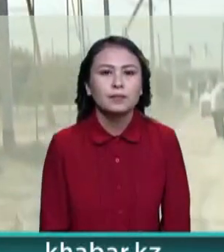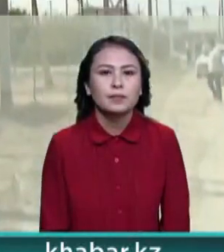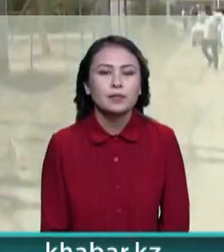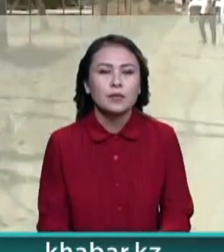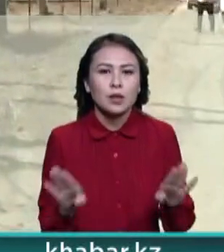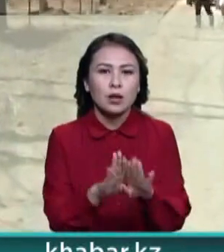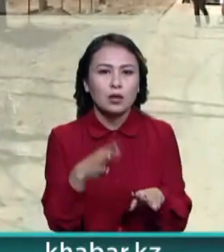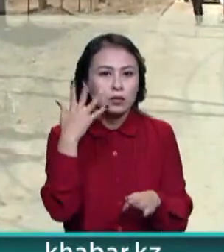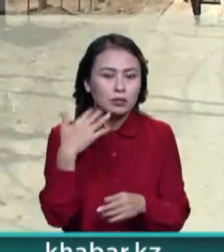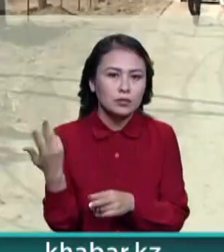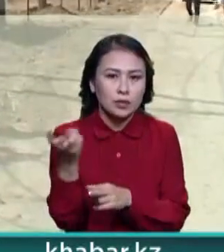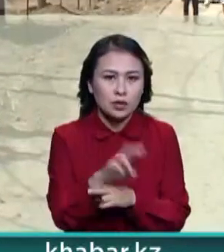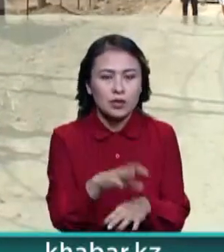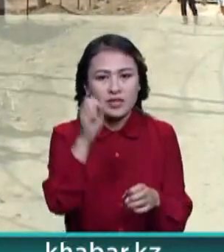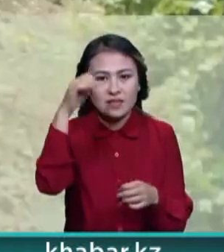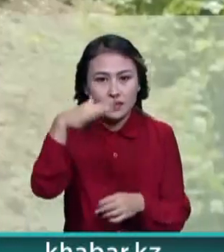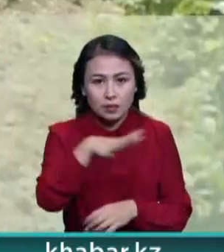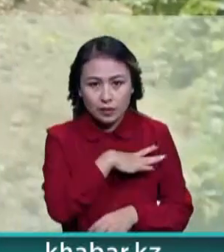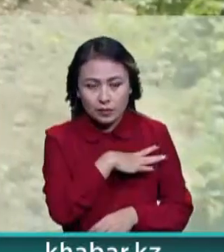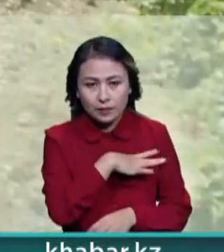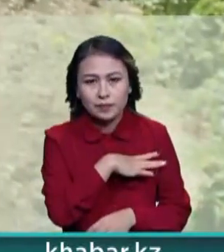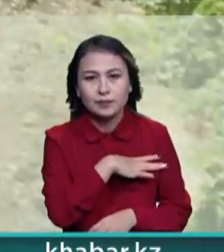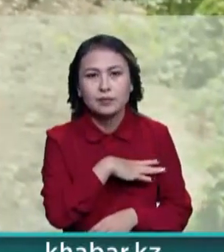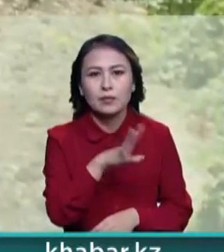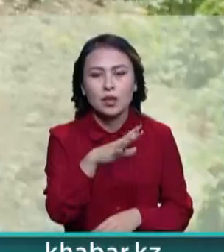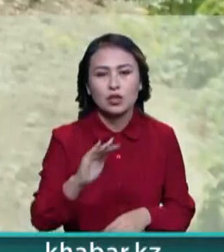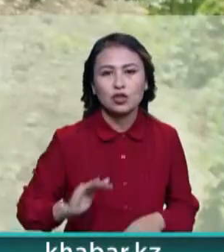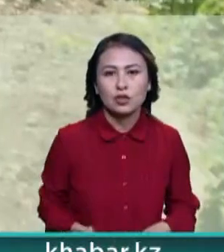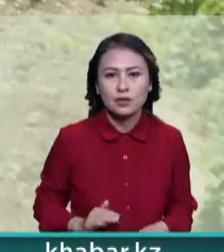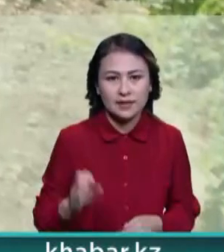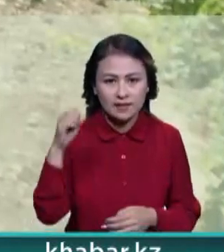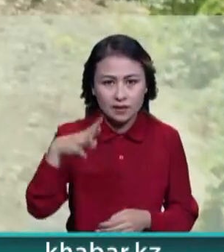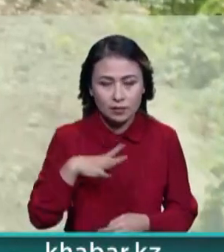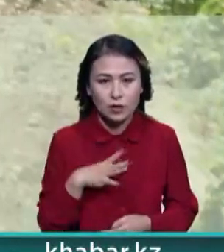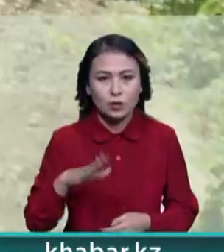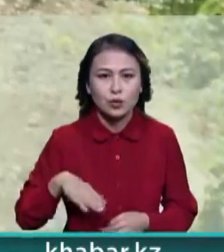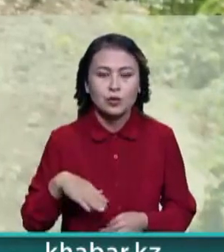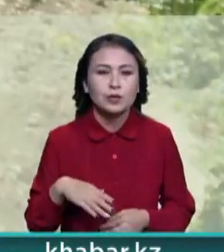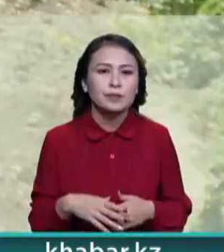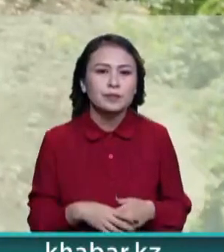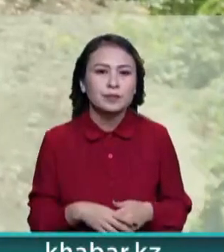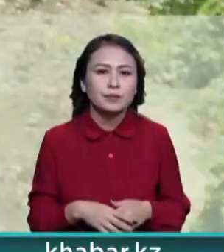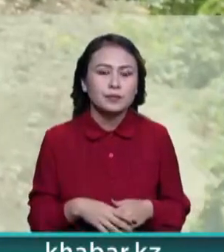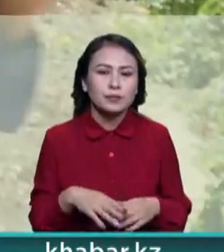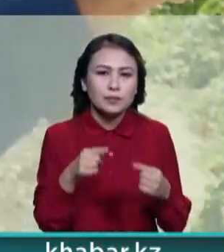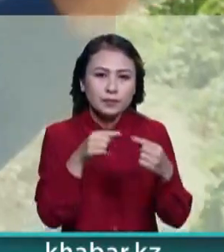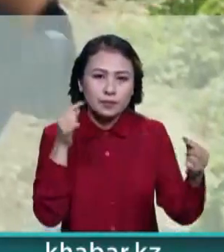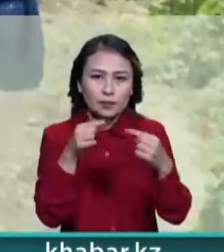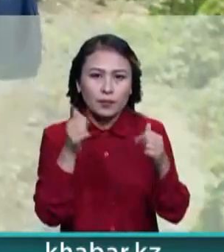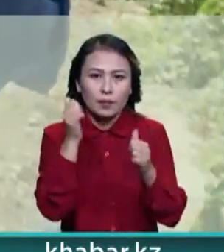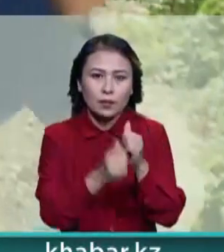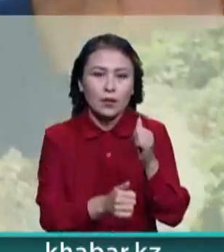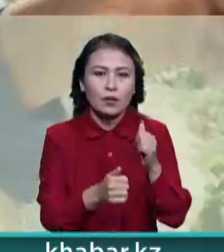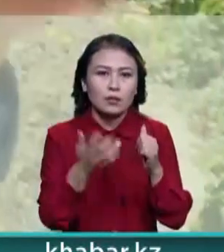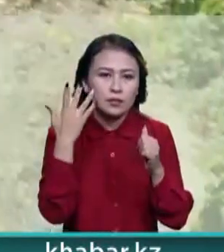әуелі бізге келгенде свет келді. Ода шәсін свет келді. Ол жаңағы кішкентайсын мен любойға